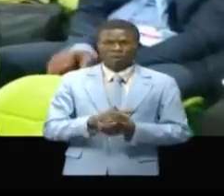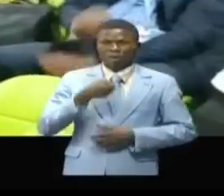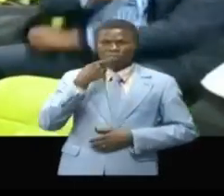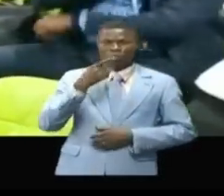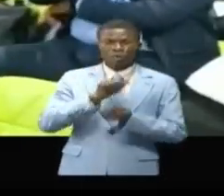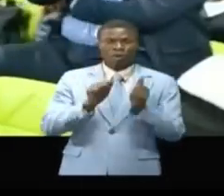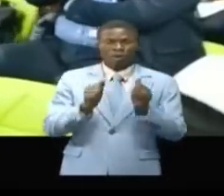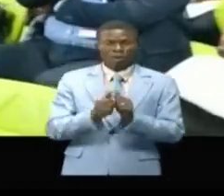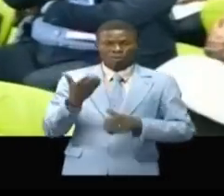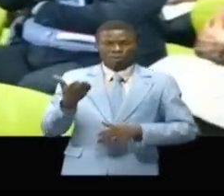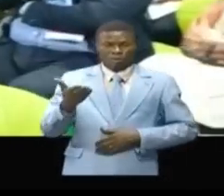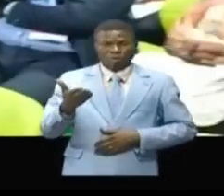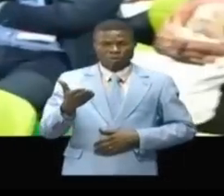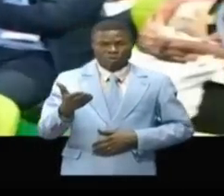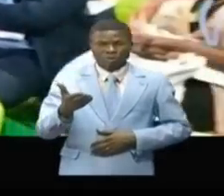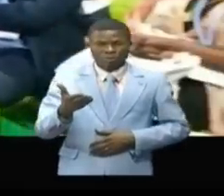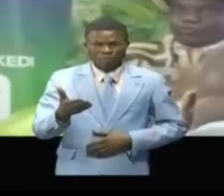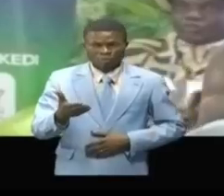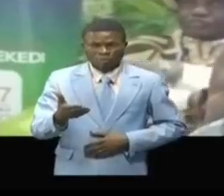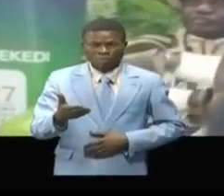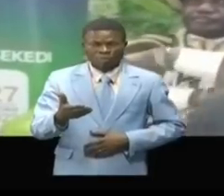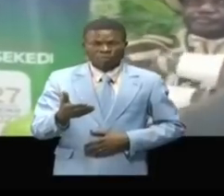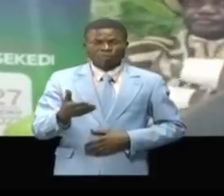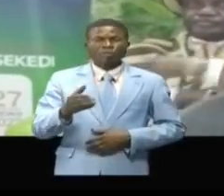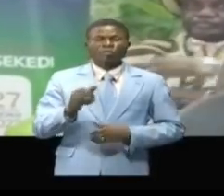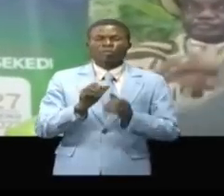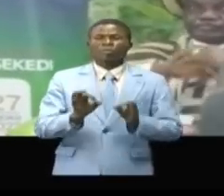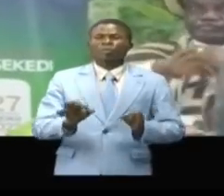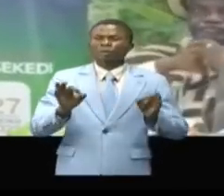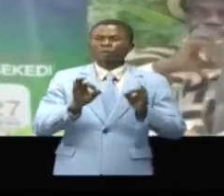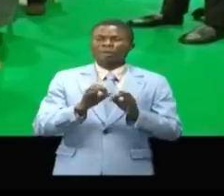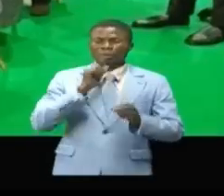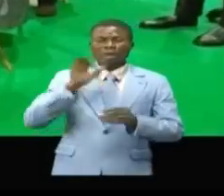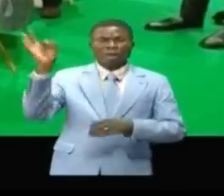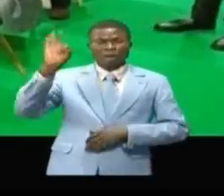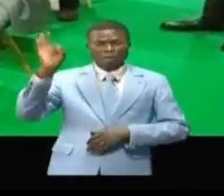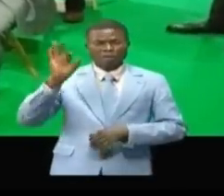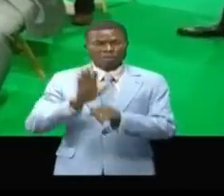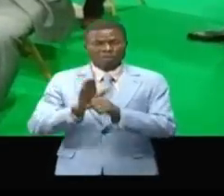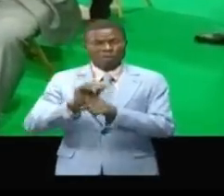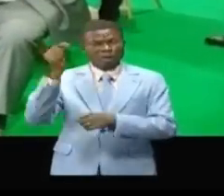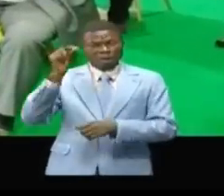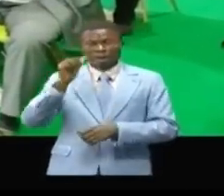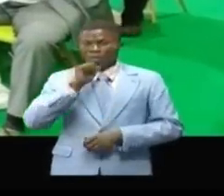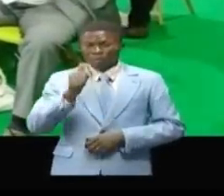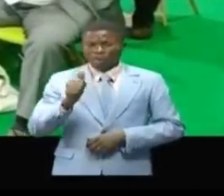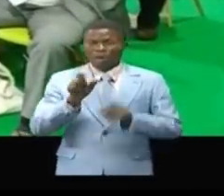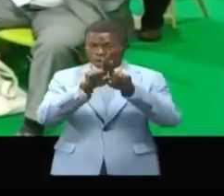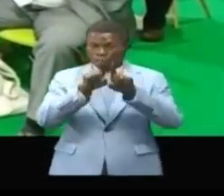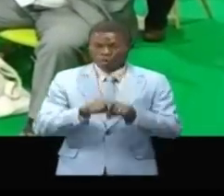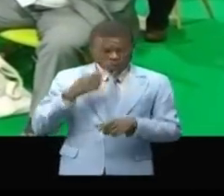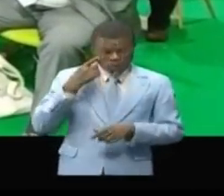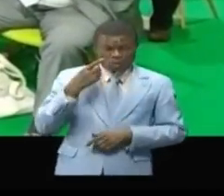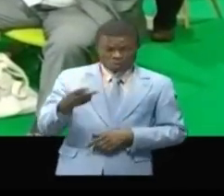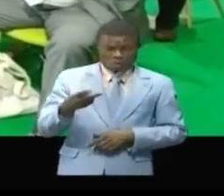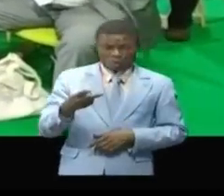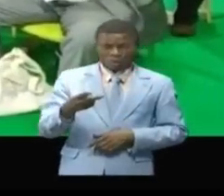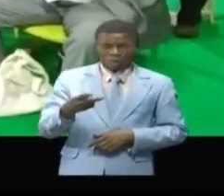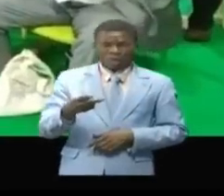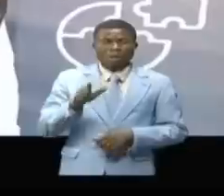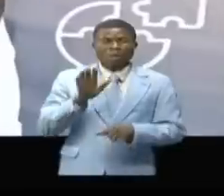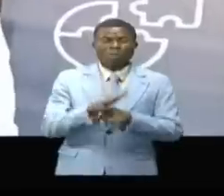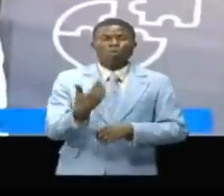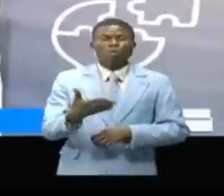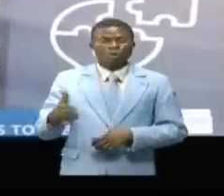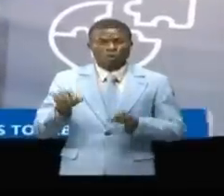RDC Pays Solutions, il n'y a pas que l'eau, il n'y a pas que les forêts, il n'y a pas que les minéraux stratégiques, mais il y a aussi l'apport des